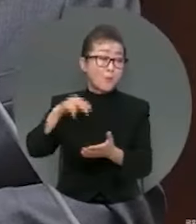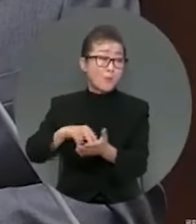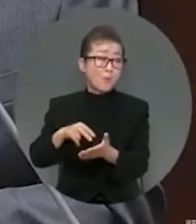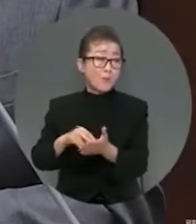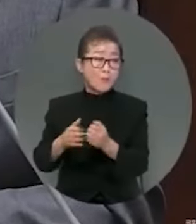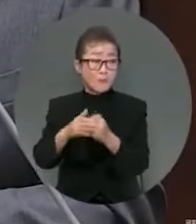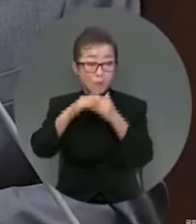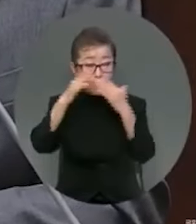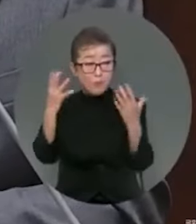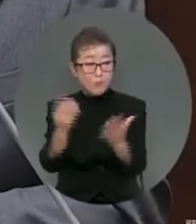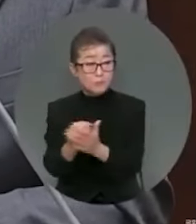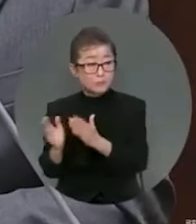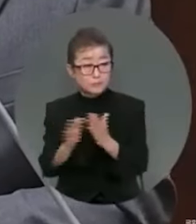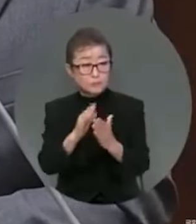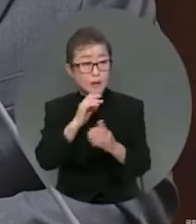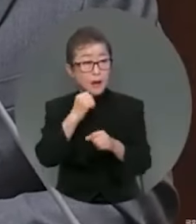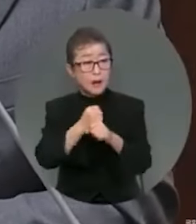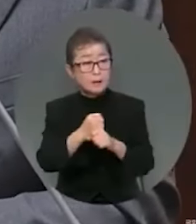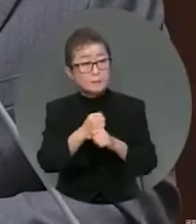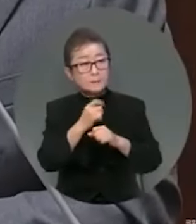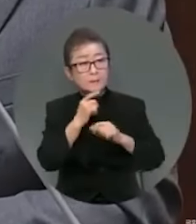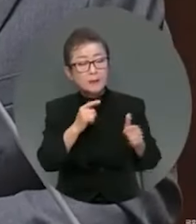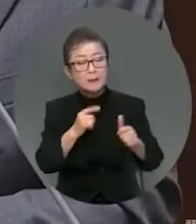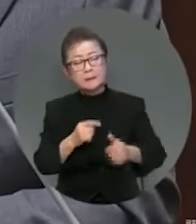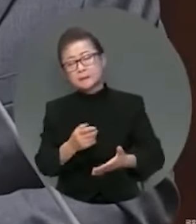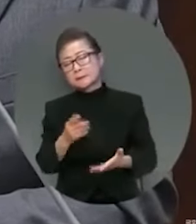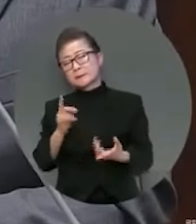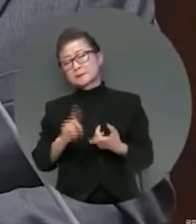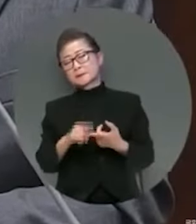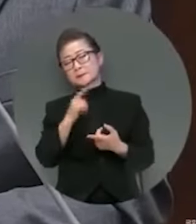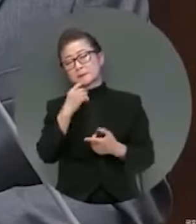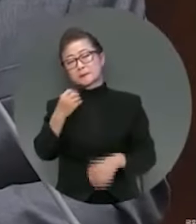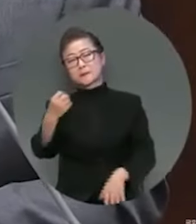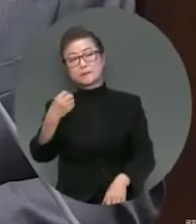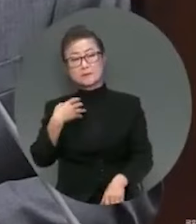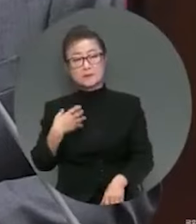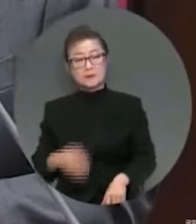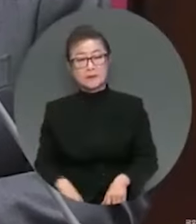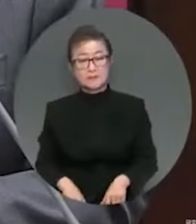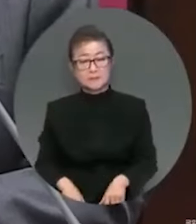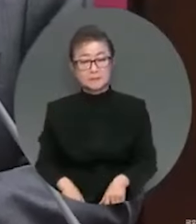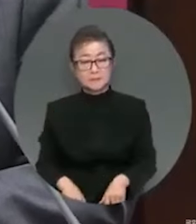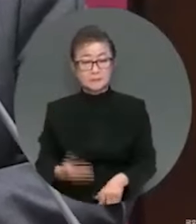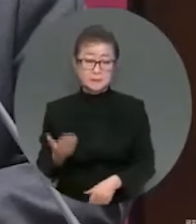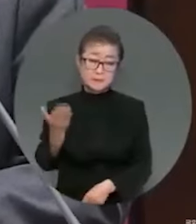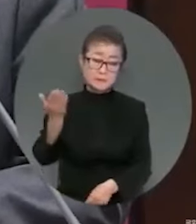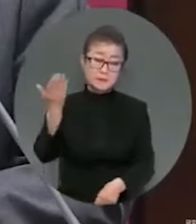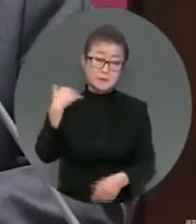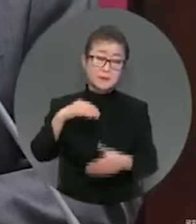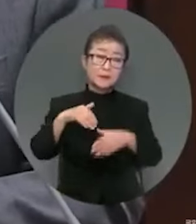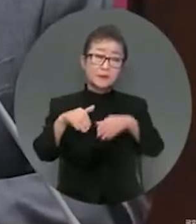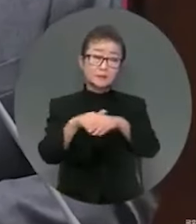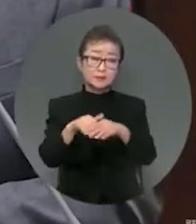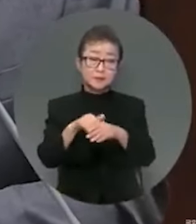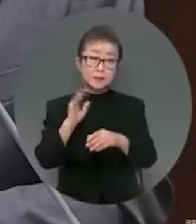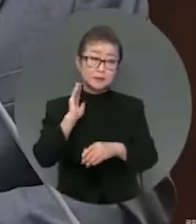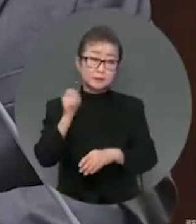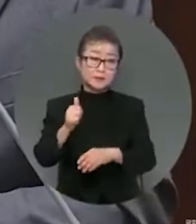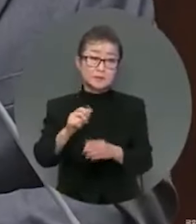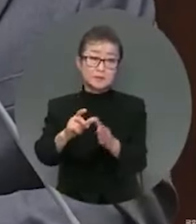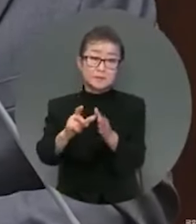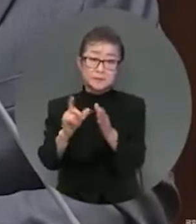재주권을 준비해야 된다라고 초조한 마음을 감추지 못했습니다. 그런데 과거 문재인 대통령은 다른